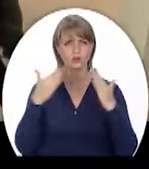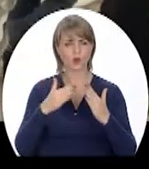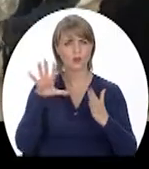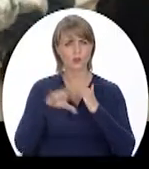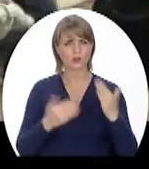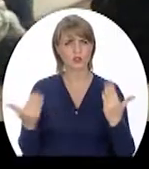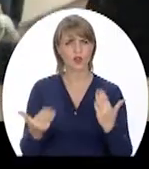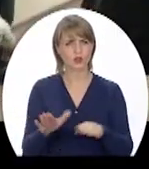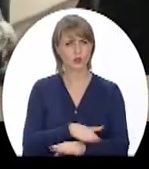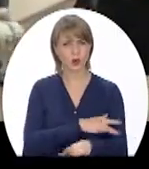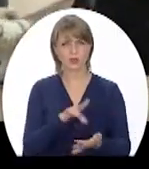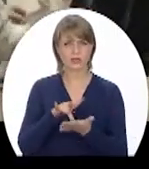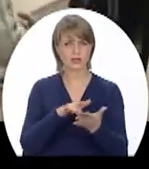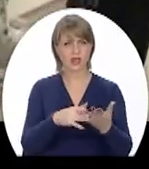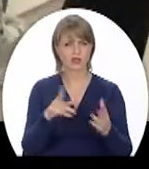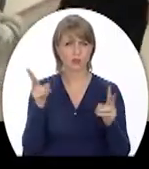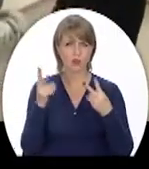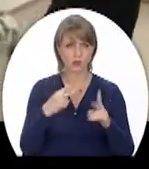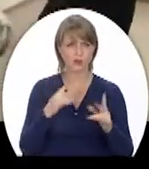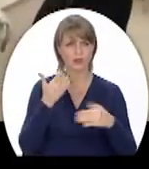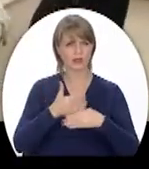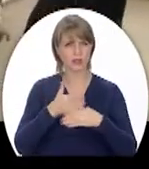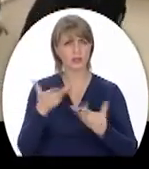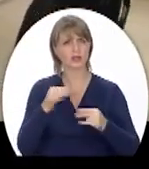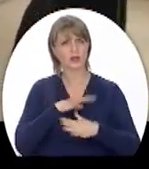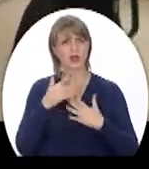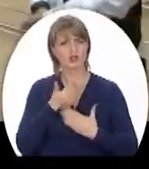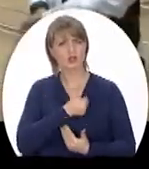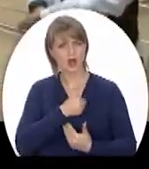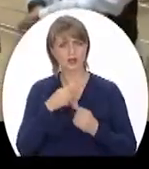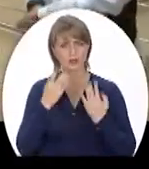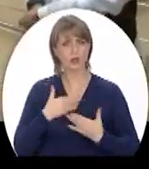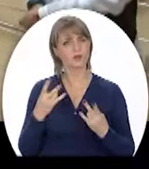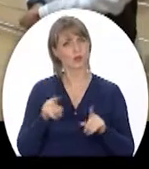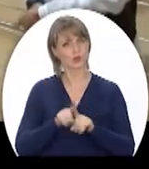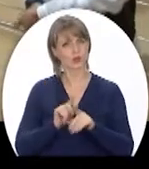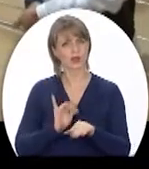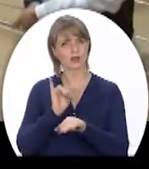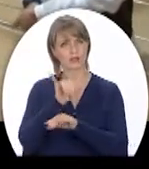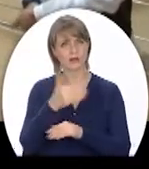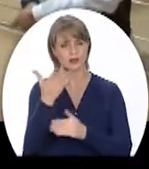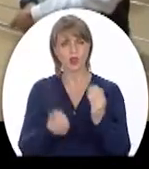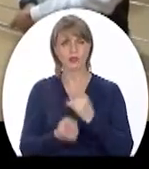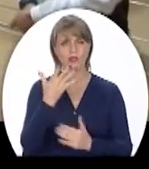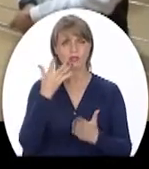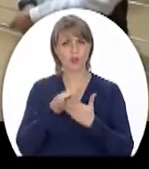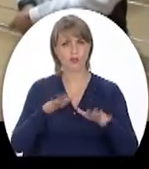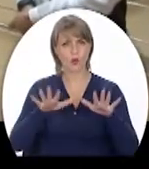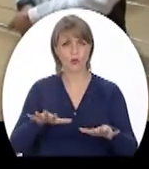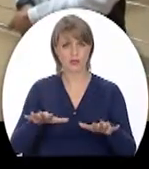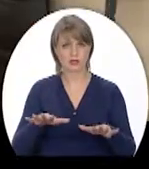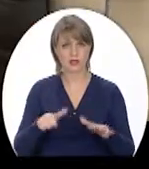по клубам и театрам, где они были желанными, любимыми, но все-таки гостями, у них наконец-то появилось свое